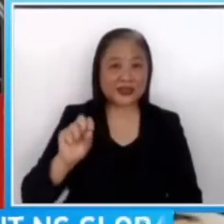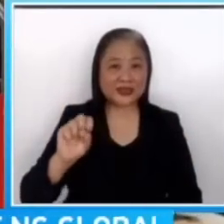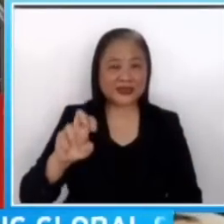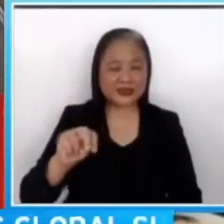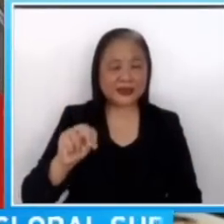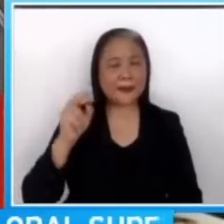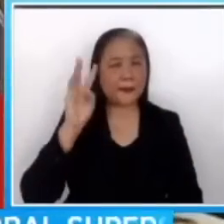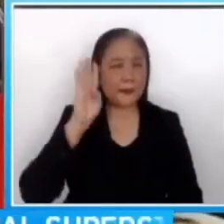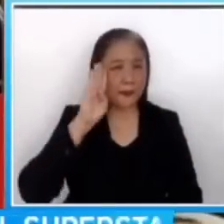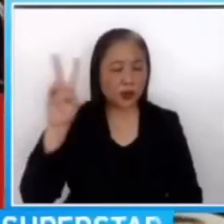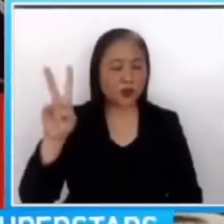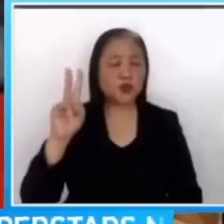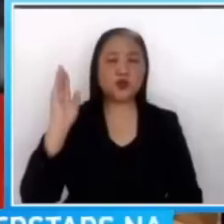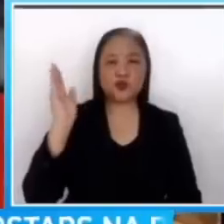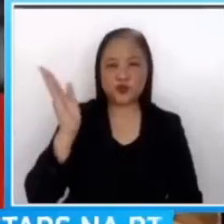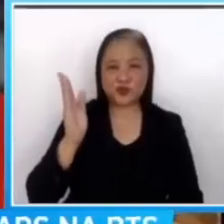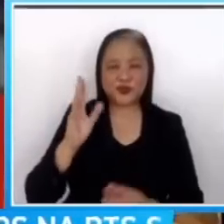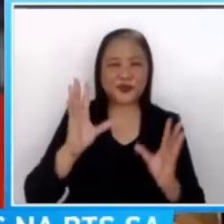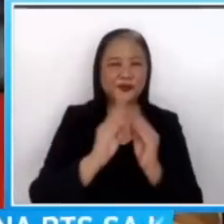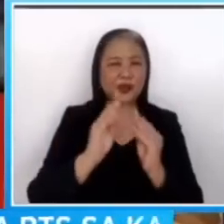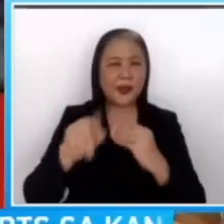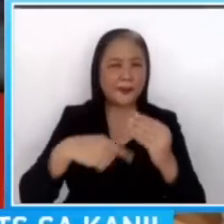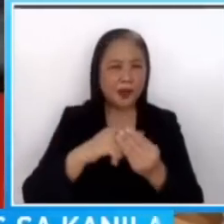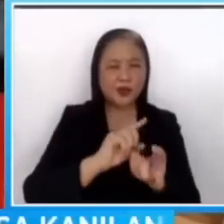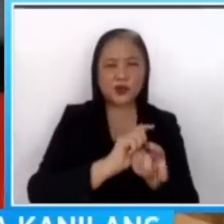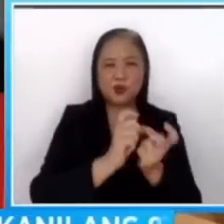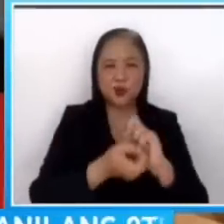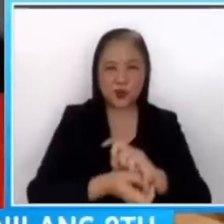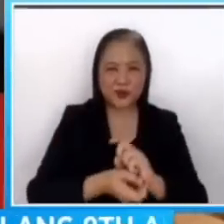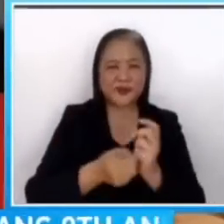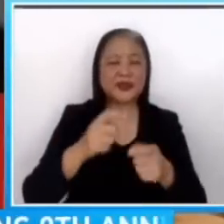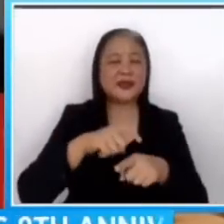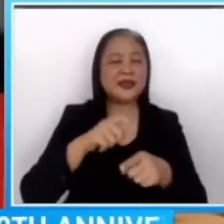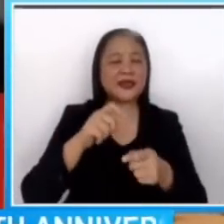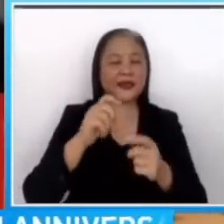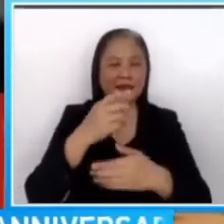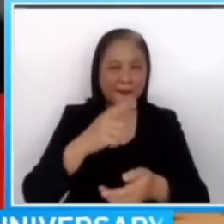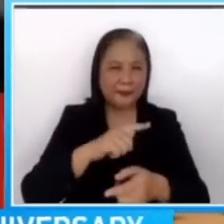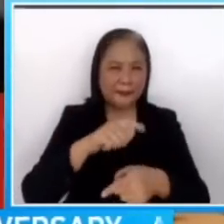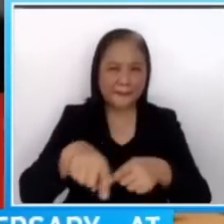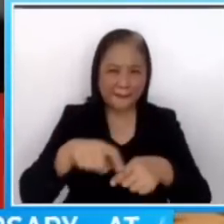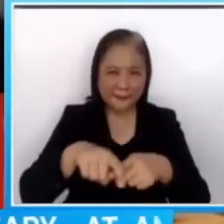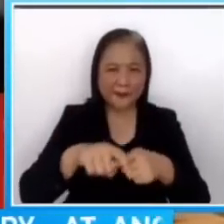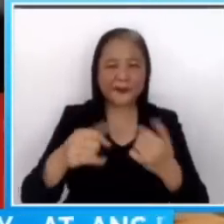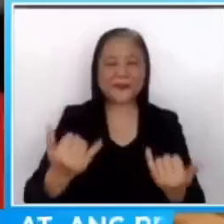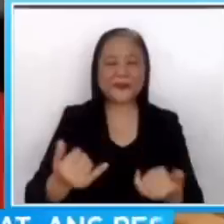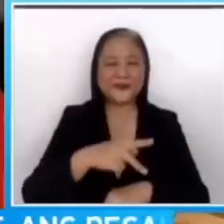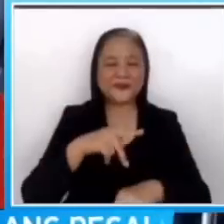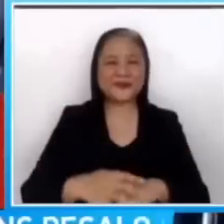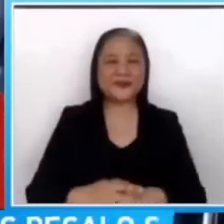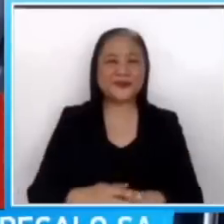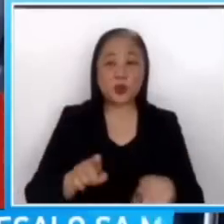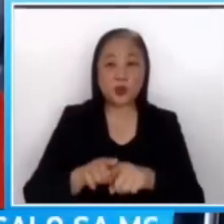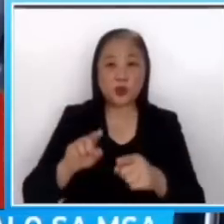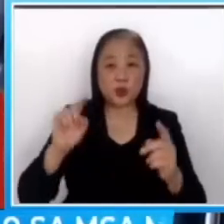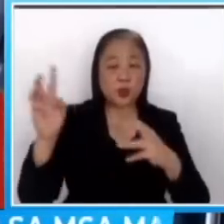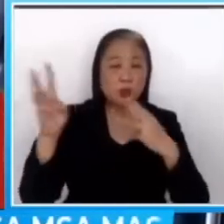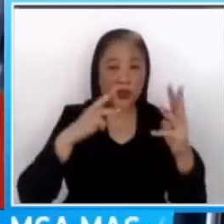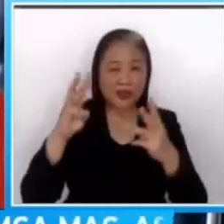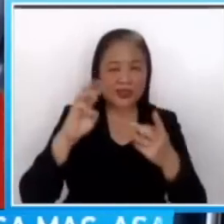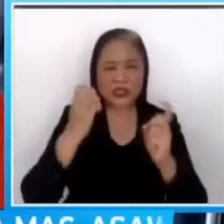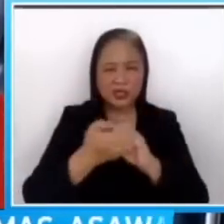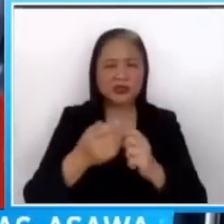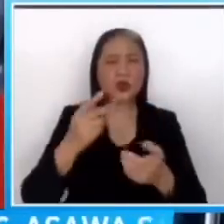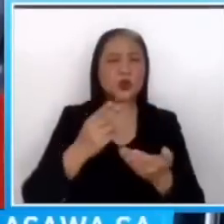sa conference kaugnay sa renewable energy sa bansa. Bukod naman sa climate change, pinag-usapan din ang human rights, rule of law, freedom